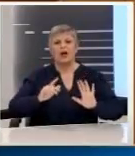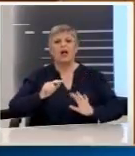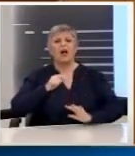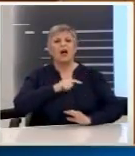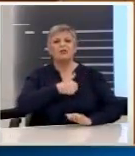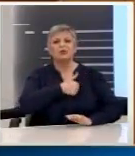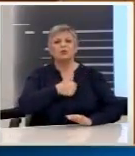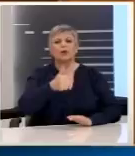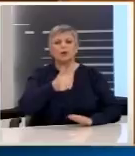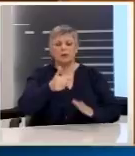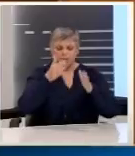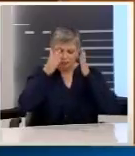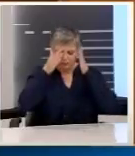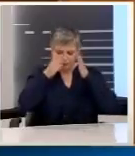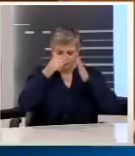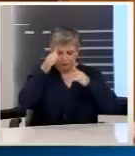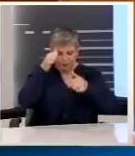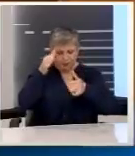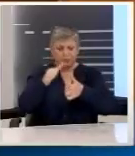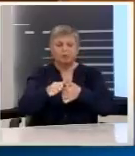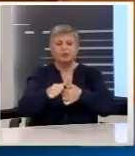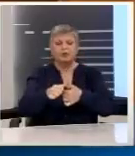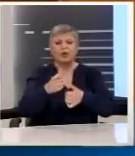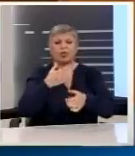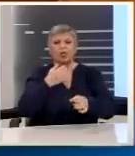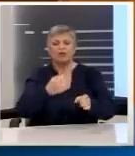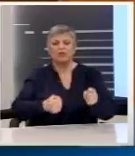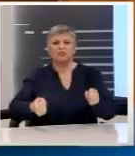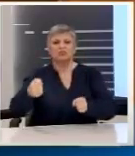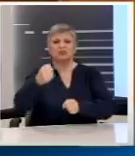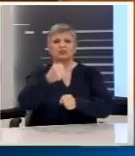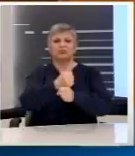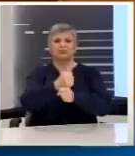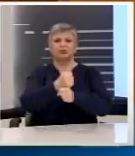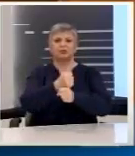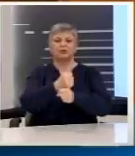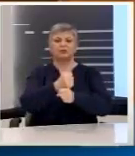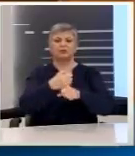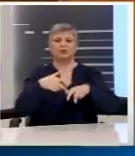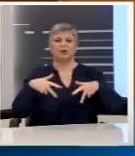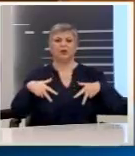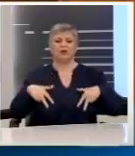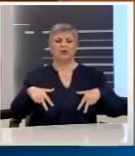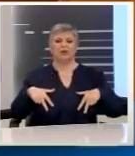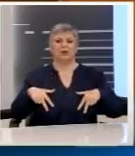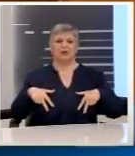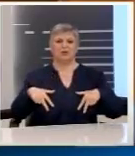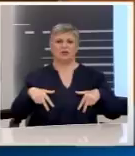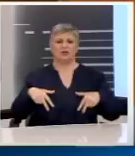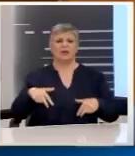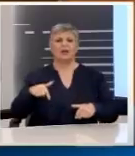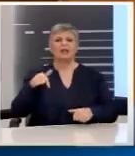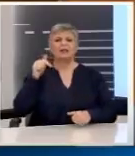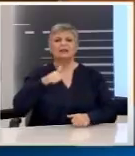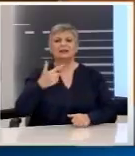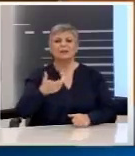συντομότερο στις θέσεις της κυβέρνησης. Και η υπόθεση που μας φέρετε σήμερα εδώ να